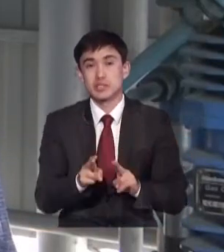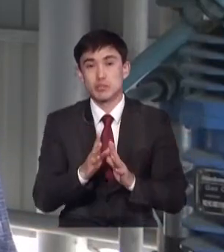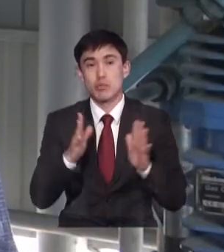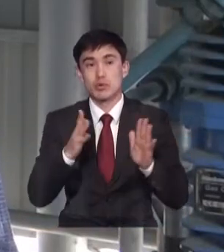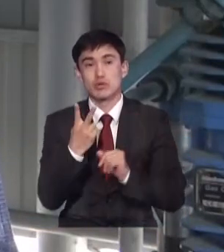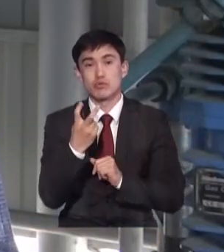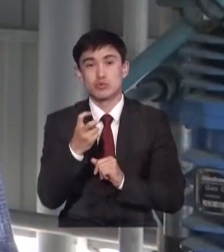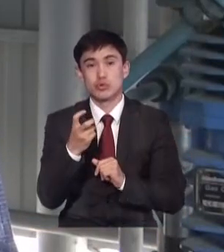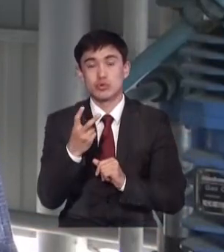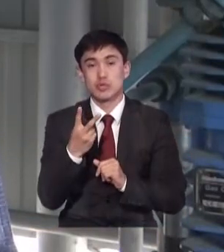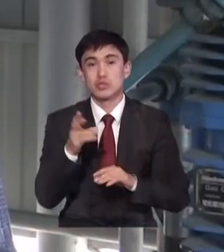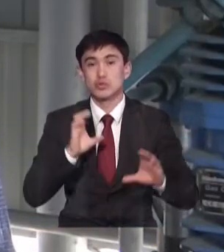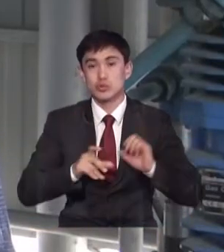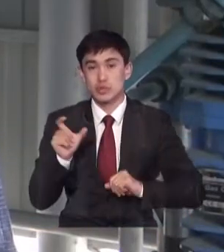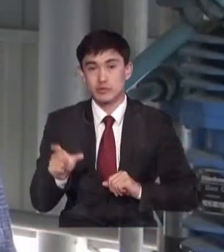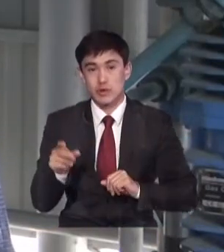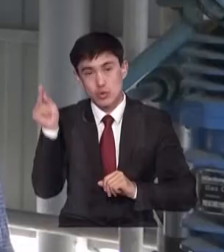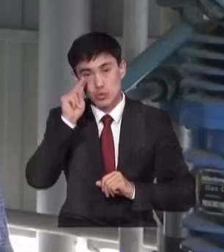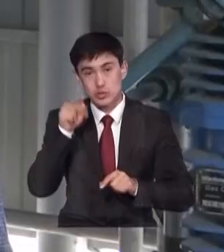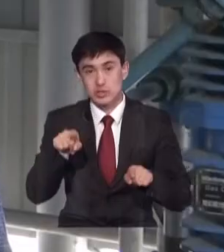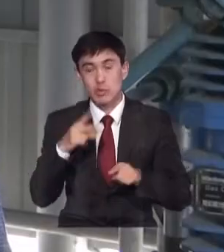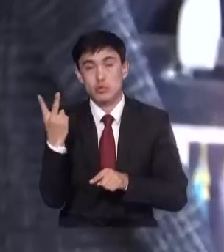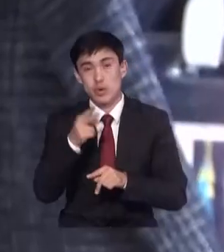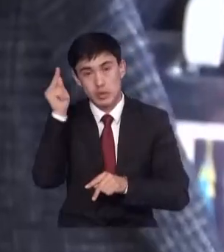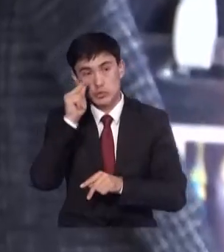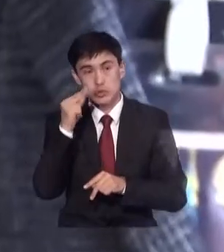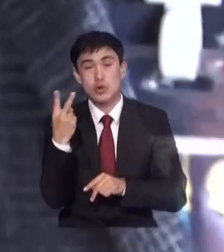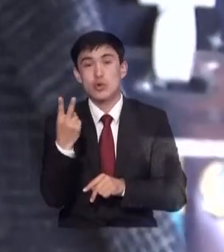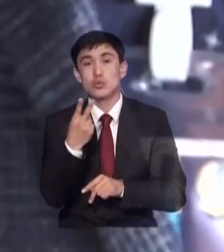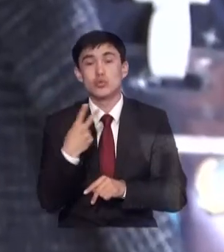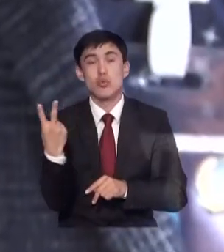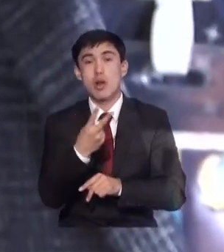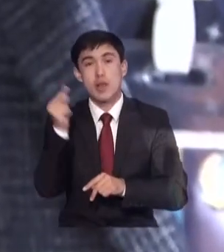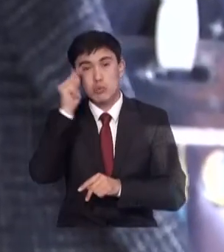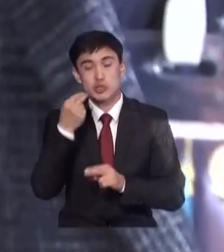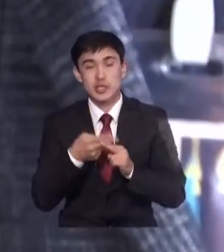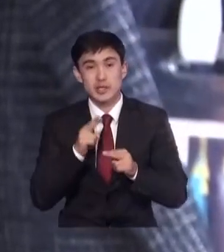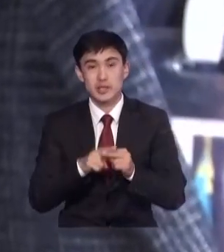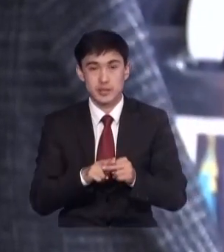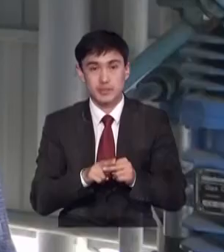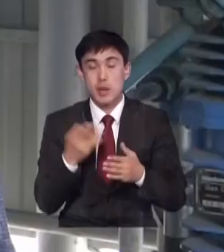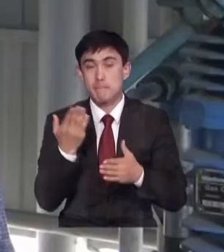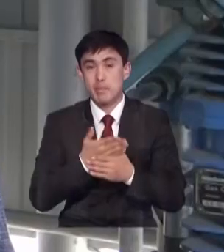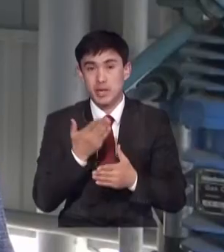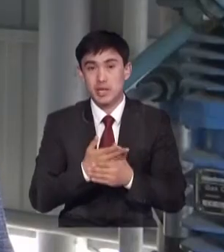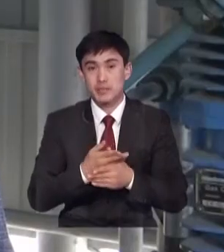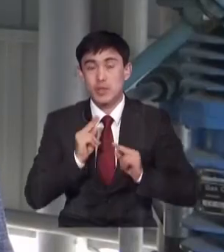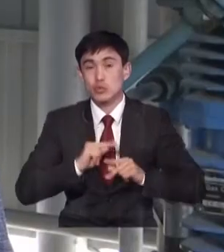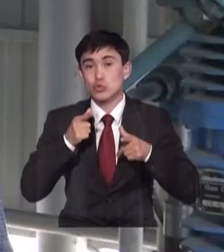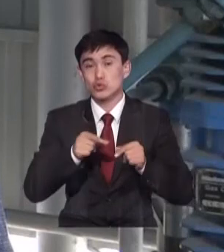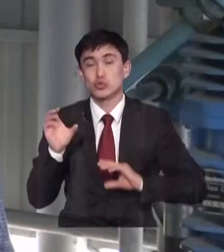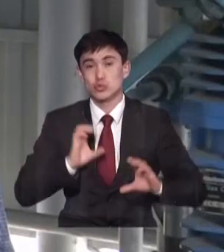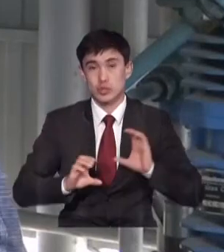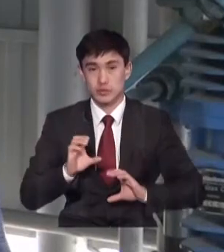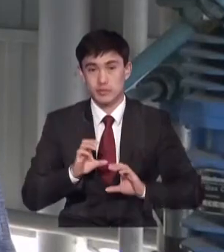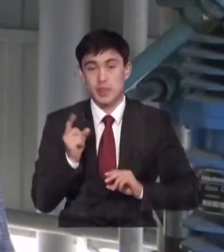более 200 студентов обучаются по дуальному обучению. Дуальное обучение помогает в трудоустройстве